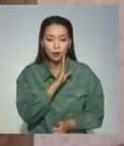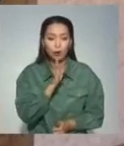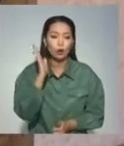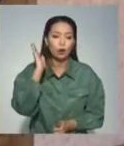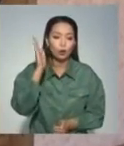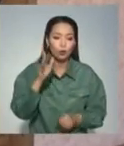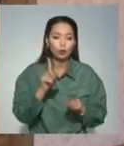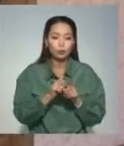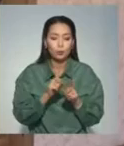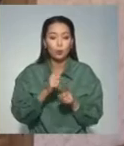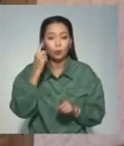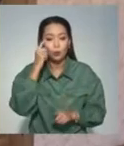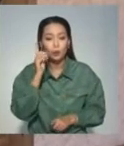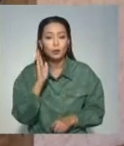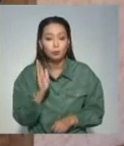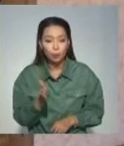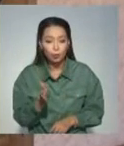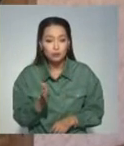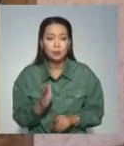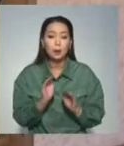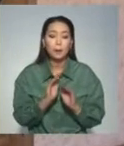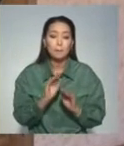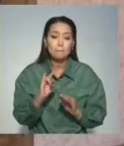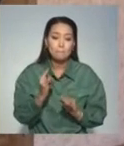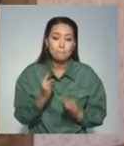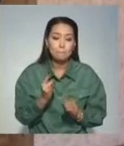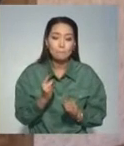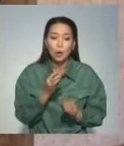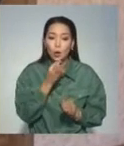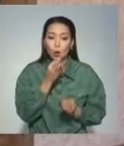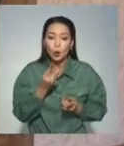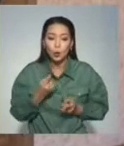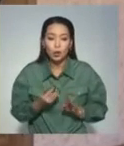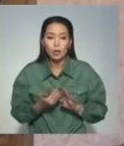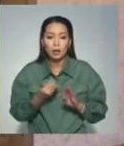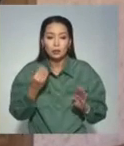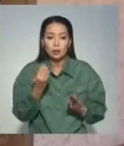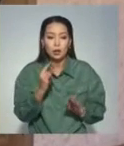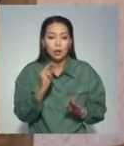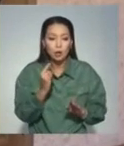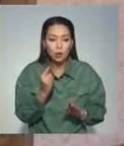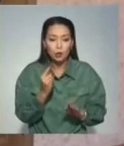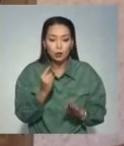ұрпағын ойлайтын болса, бала дүниеге келмей тұрып, осы баланың денсаулығын ойлау керек.